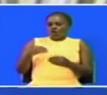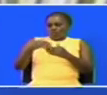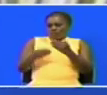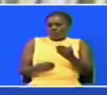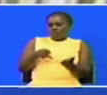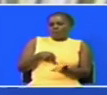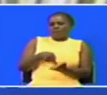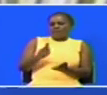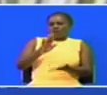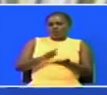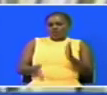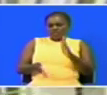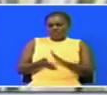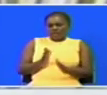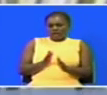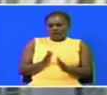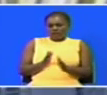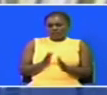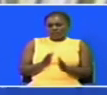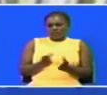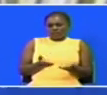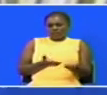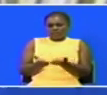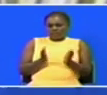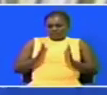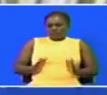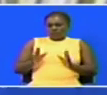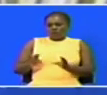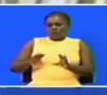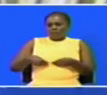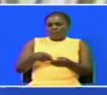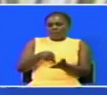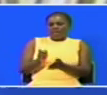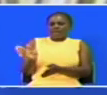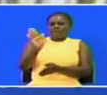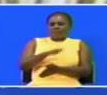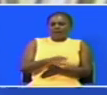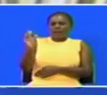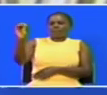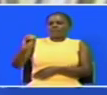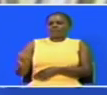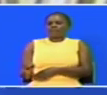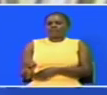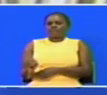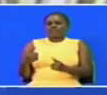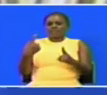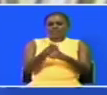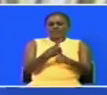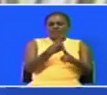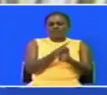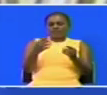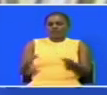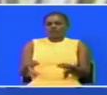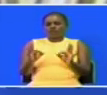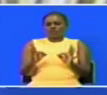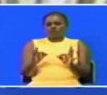paid without the suppliers surrendering a percentage of the invoice sum to various officers